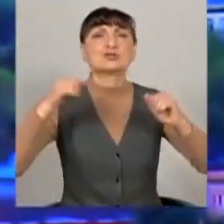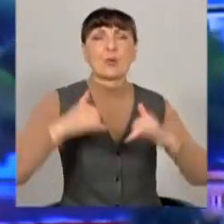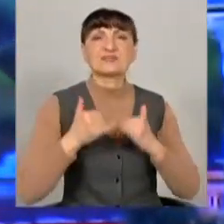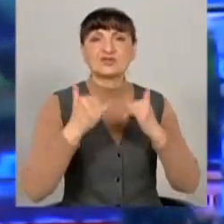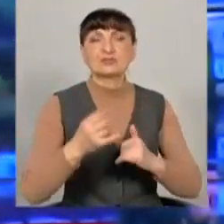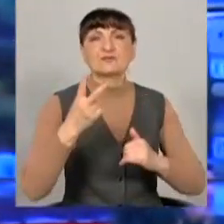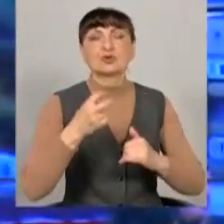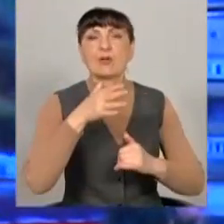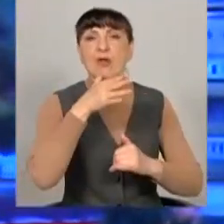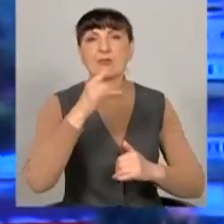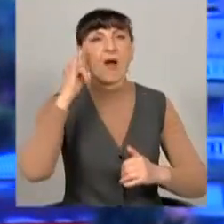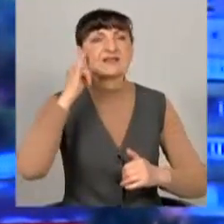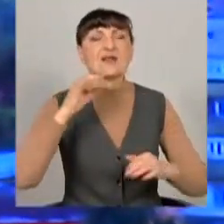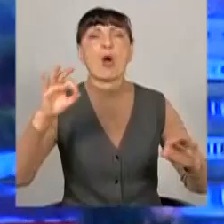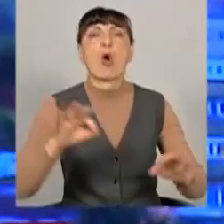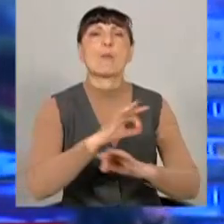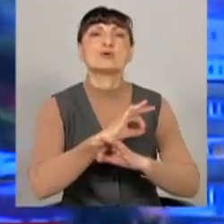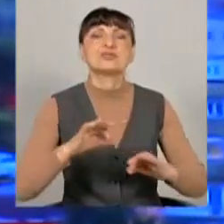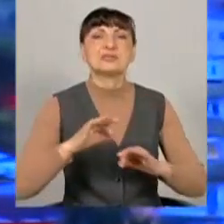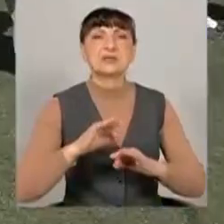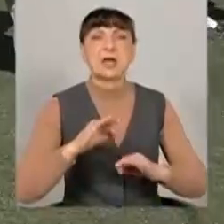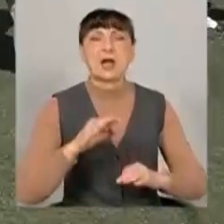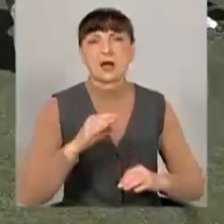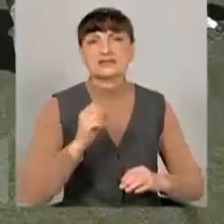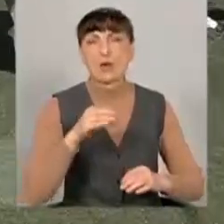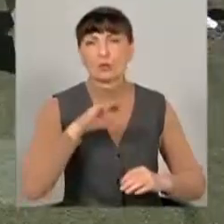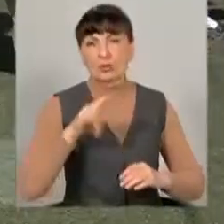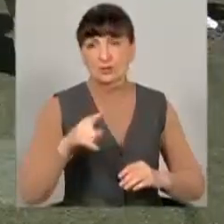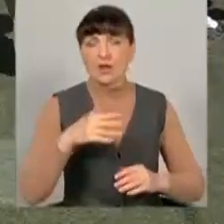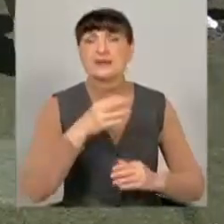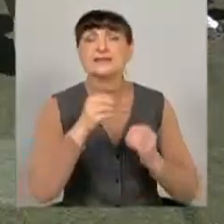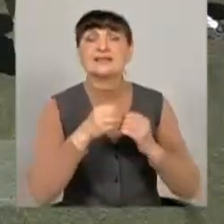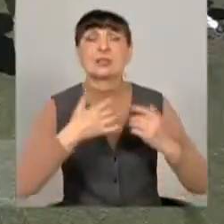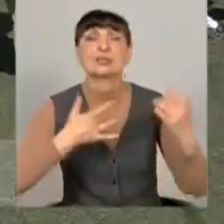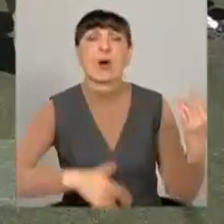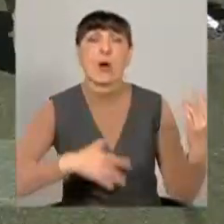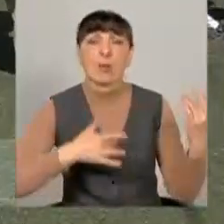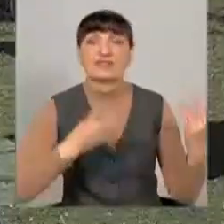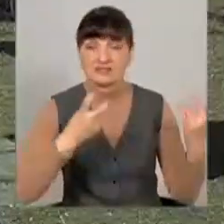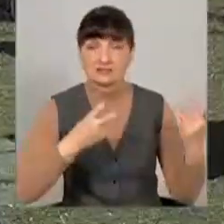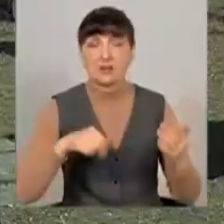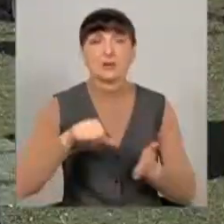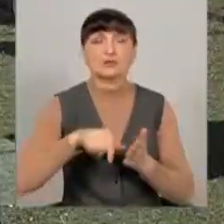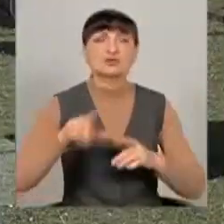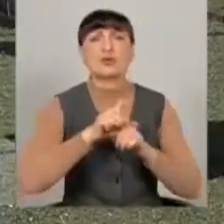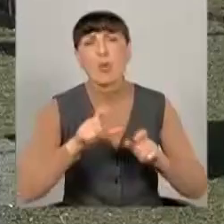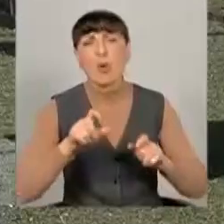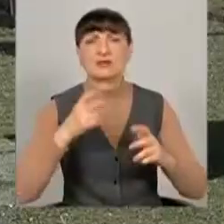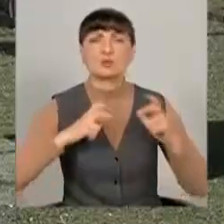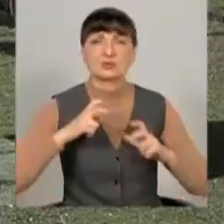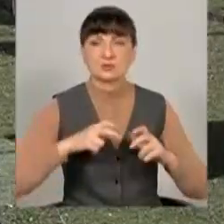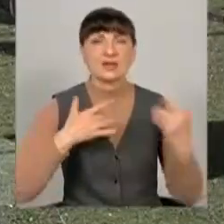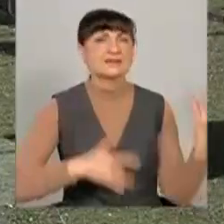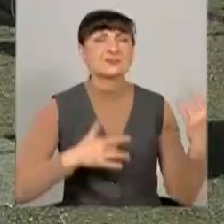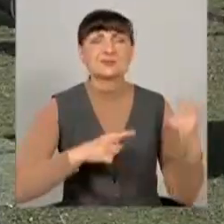200-летию великого казахского композитора Курмангазы Сагырбайулы. 200 домбристов из числа студентов и школьников одновременно исполнили одно из